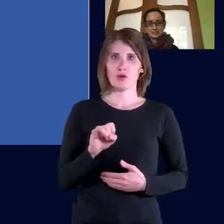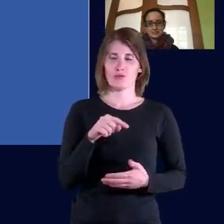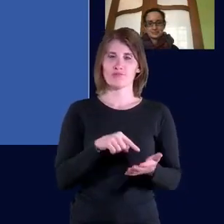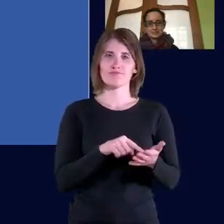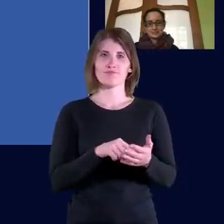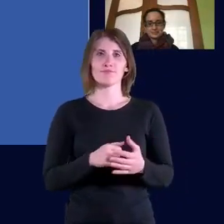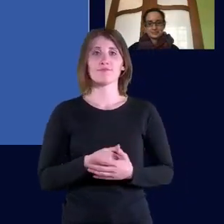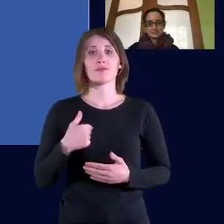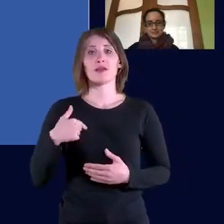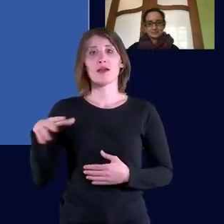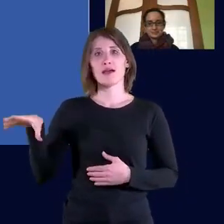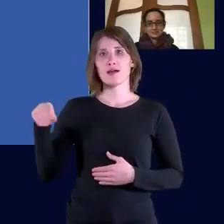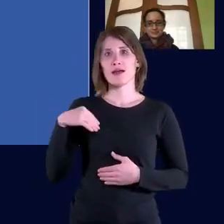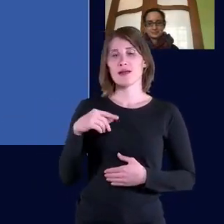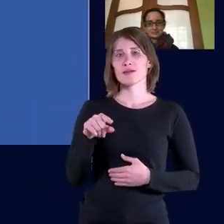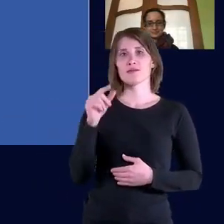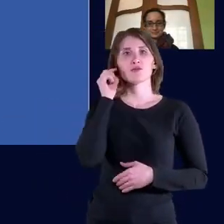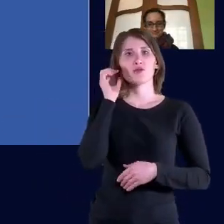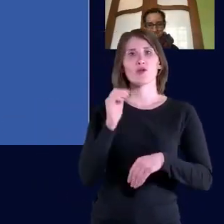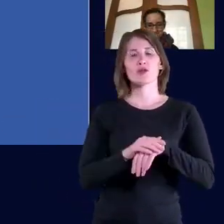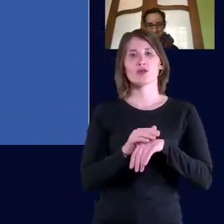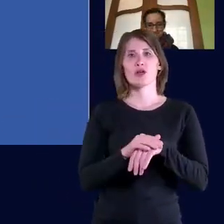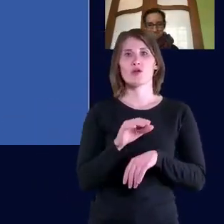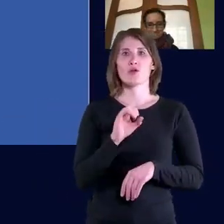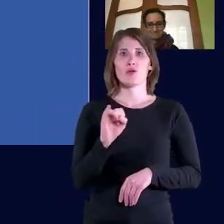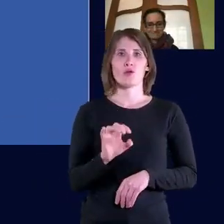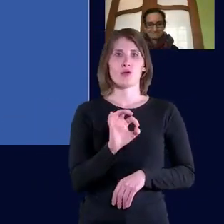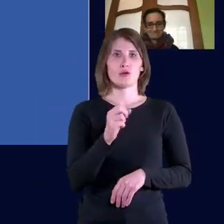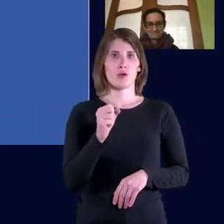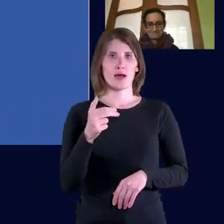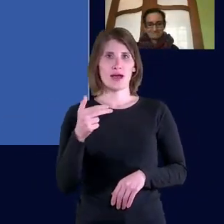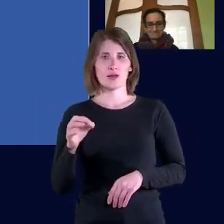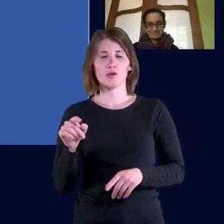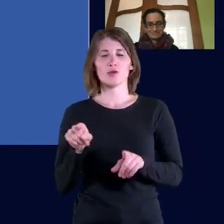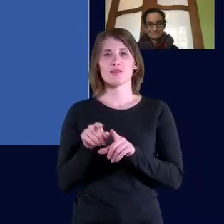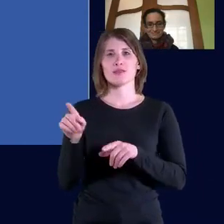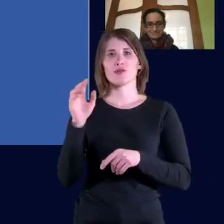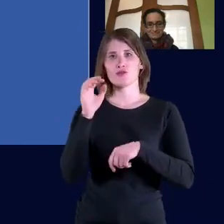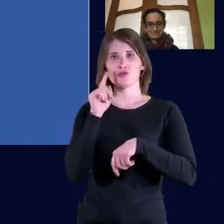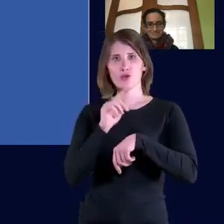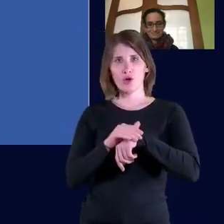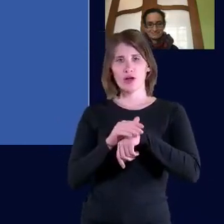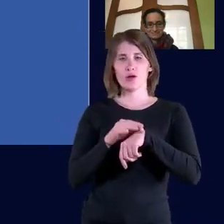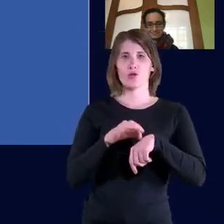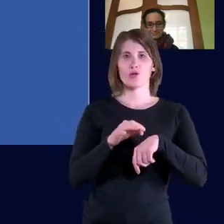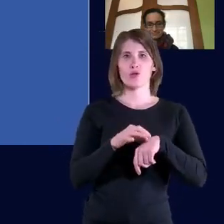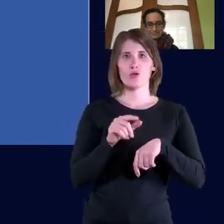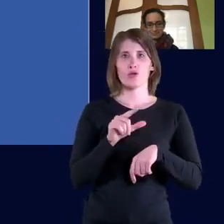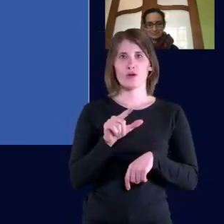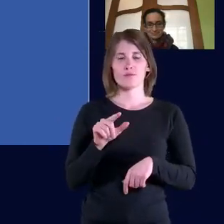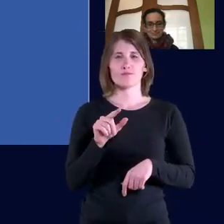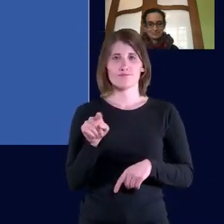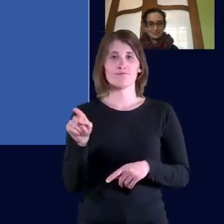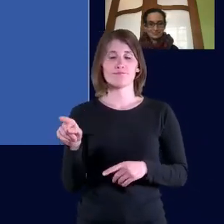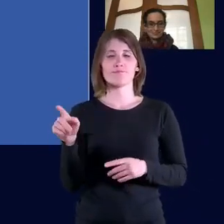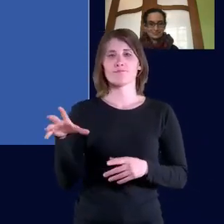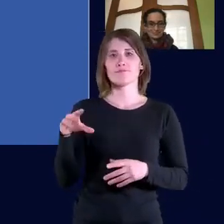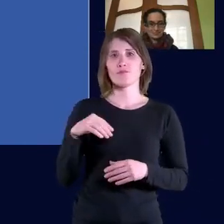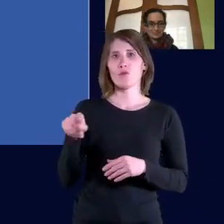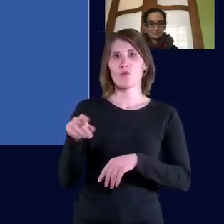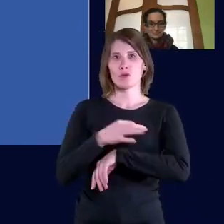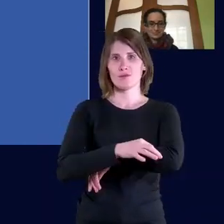razem z koleżanką Jan ludziom Królewską i kolegą doktorem Lechem Kaczyńskim z Uniwersytetu pedagogicznego w Krakowie